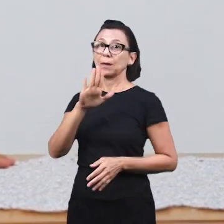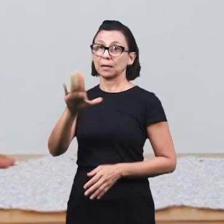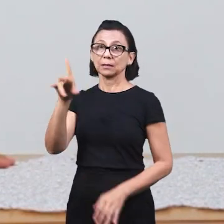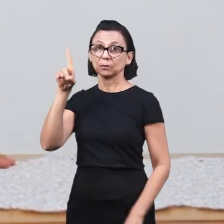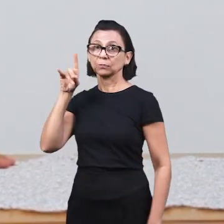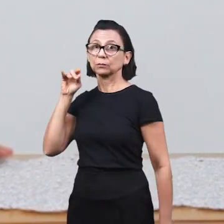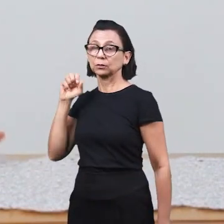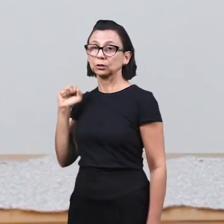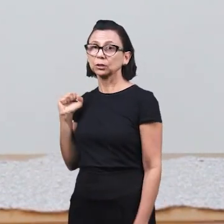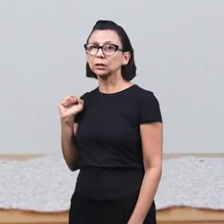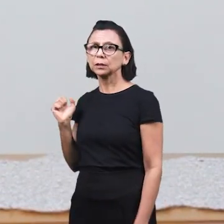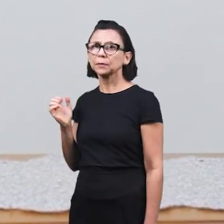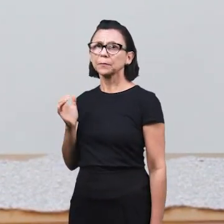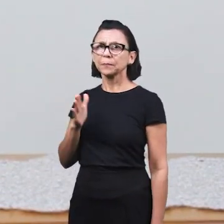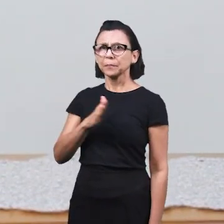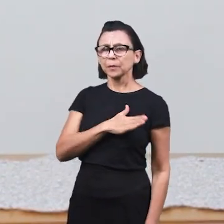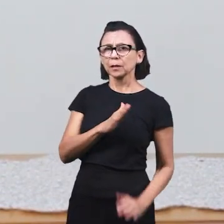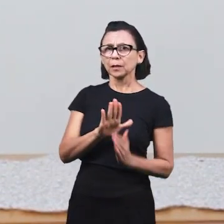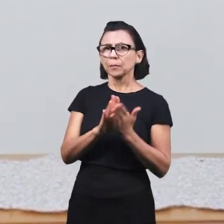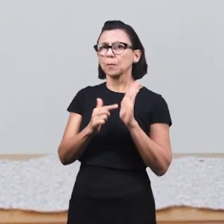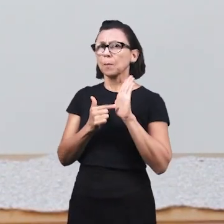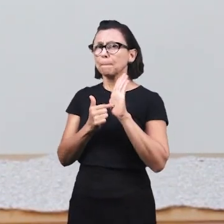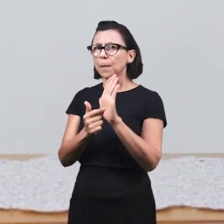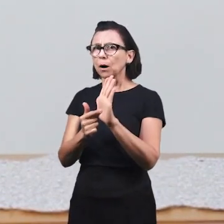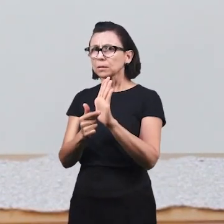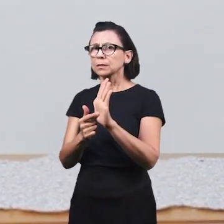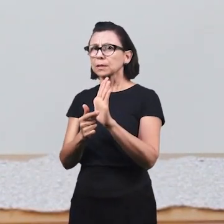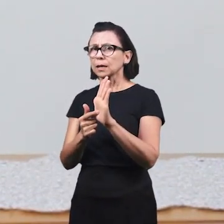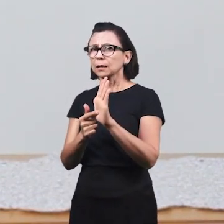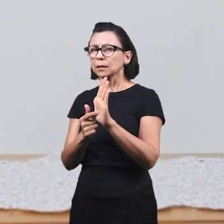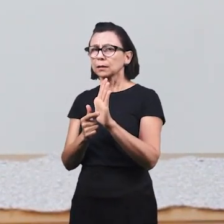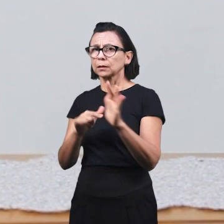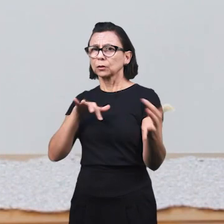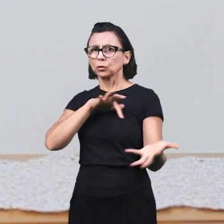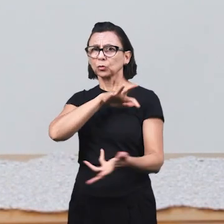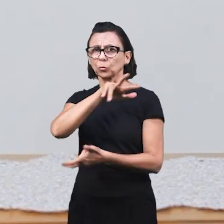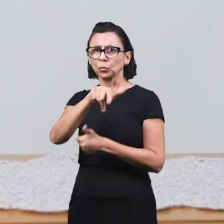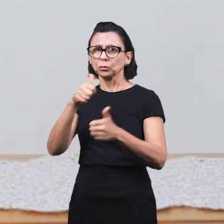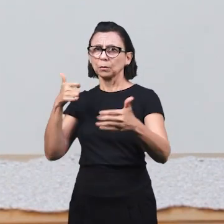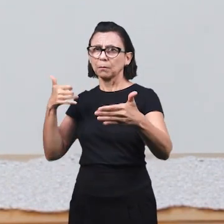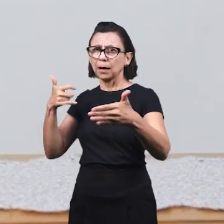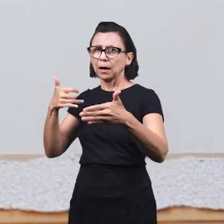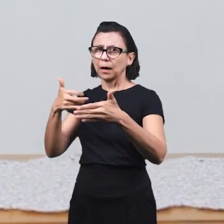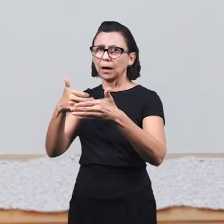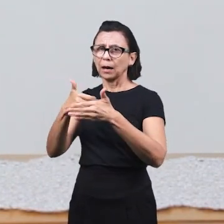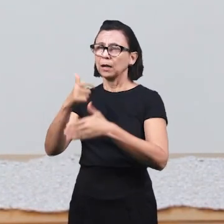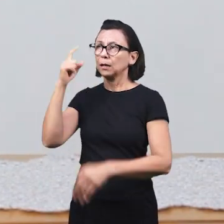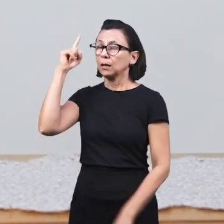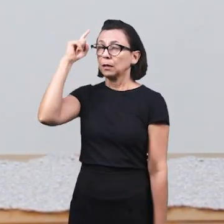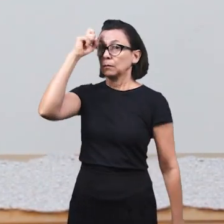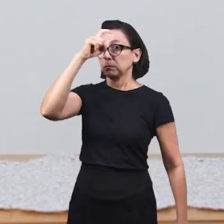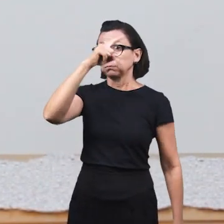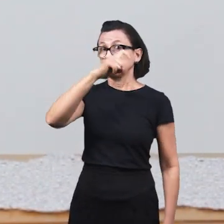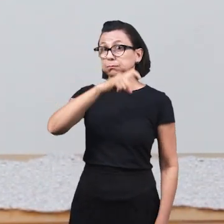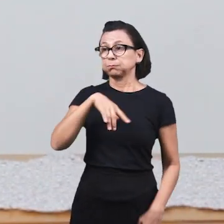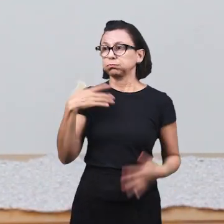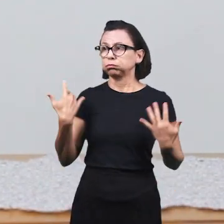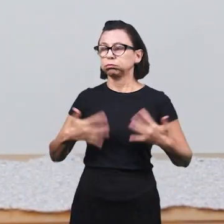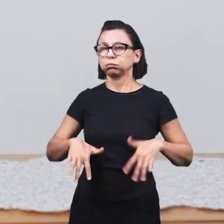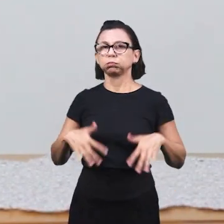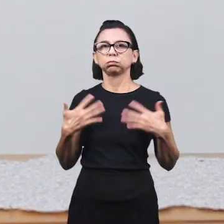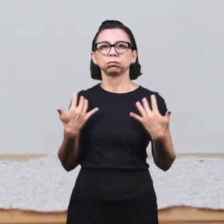прихода, исполнения, да, обетования, которое Господь дал. Господь сказал, что последние дни будут